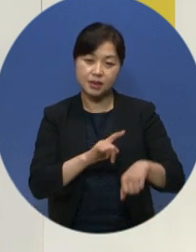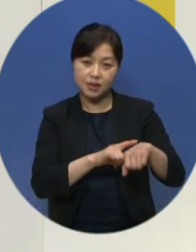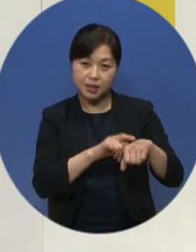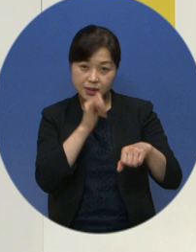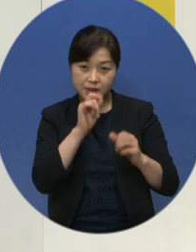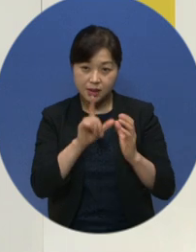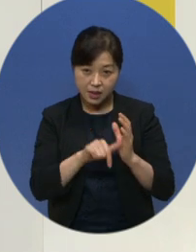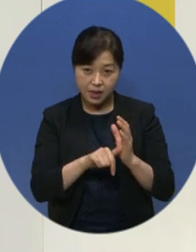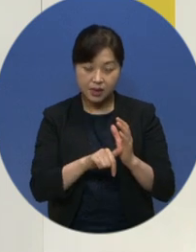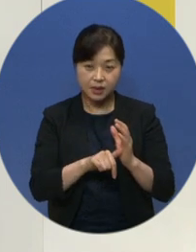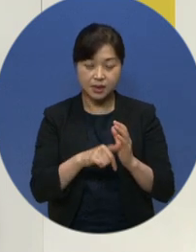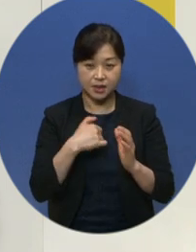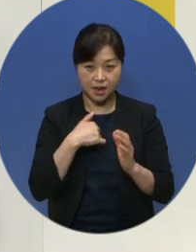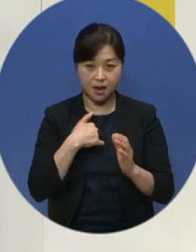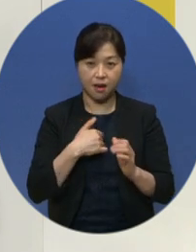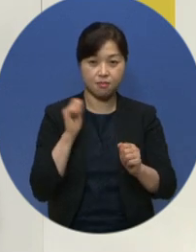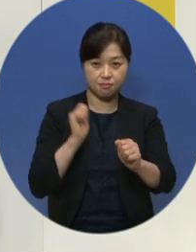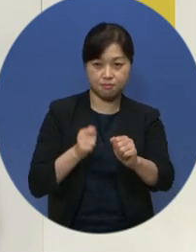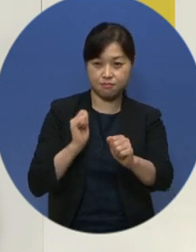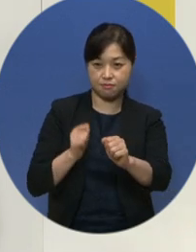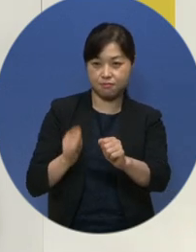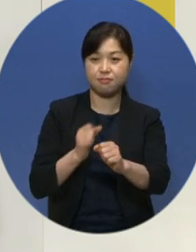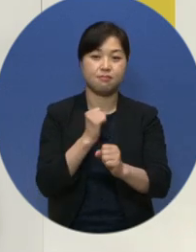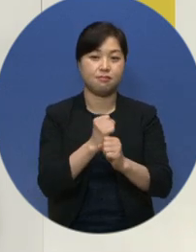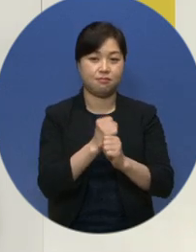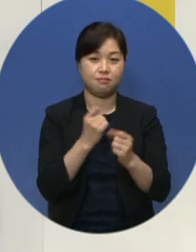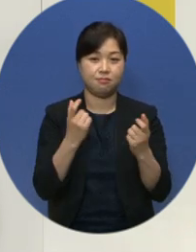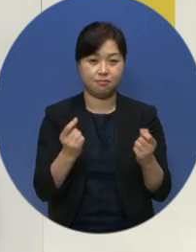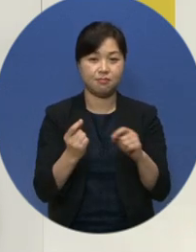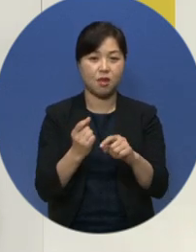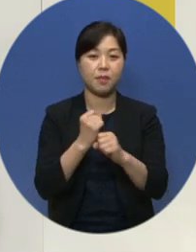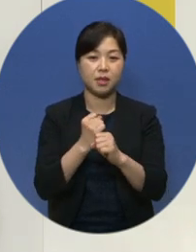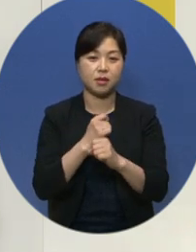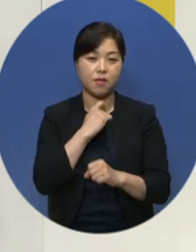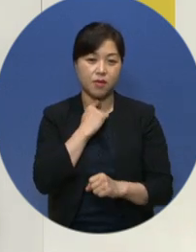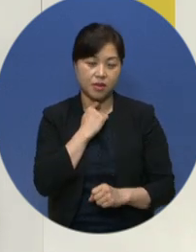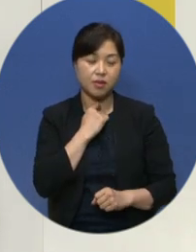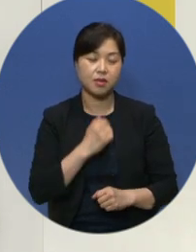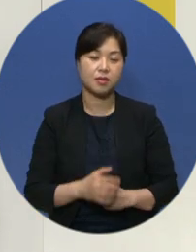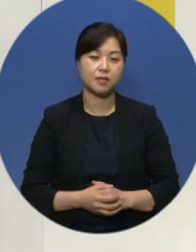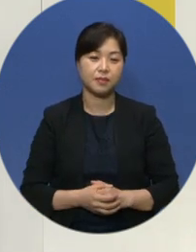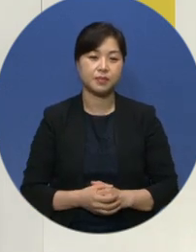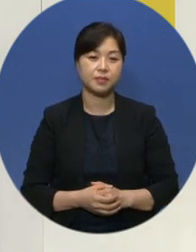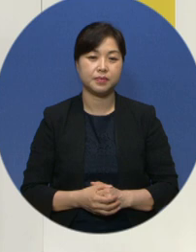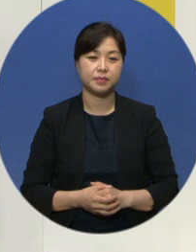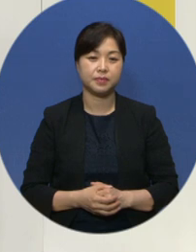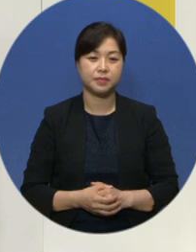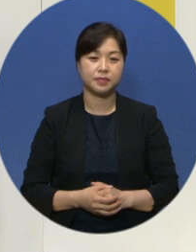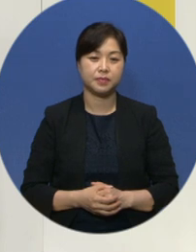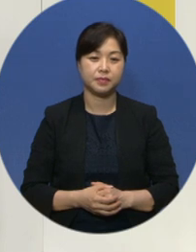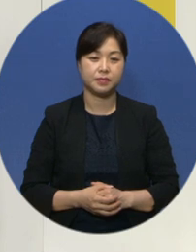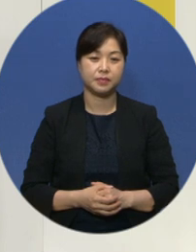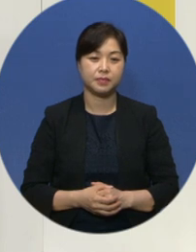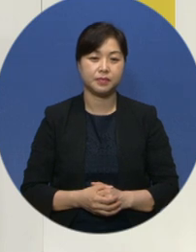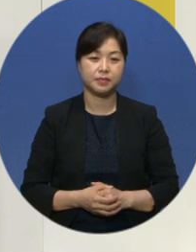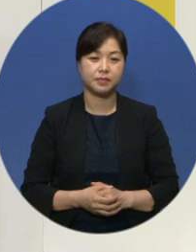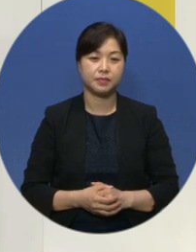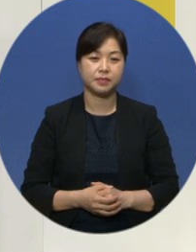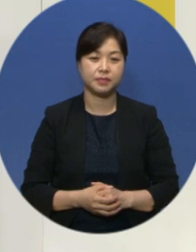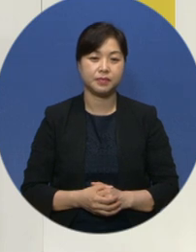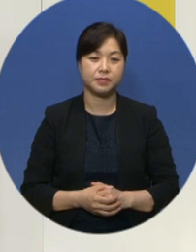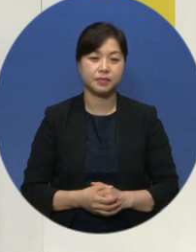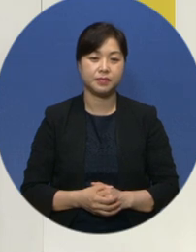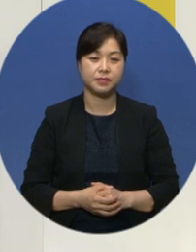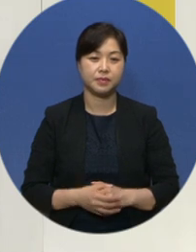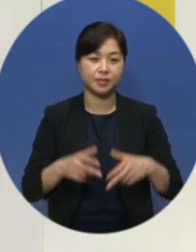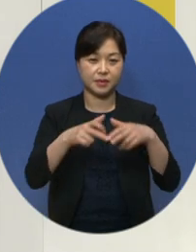시간날 땐 제가 만들고 있는 아예 그런 것 좀 만들고 싶고 이렇게 한데 또 어찌됐던 업도 우리 그